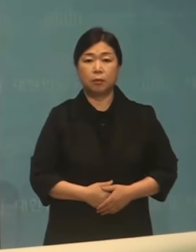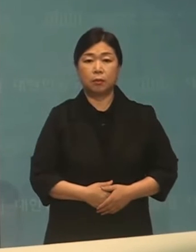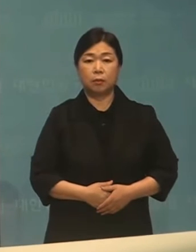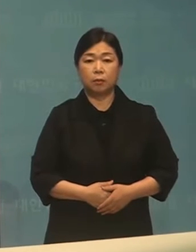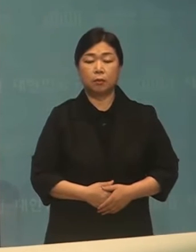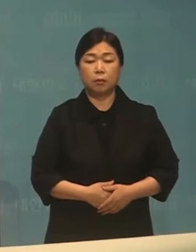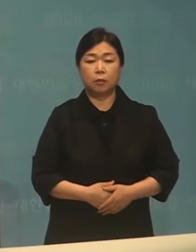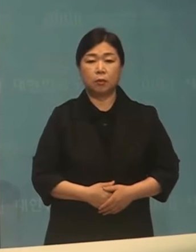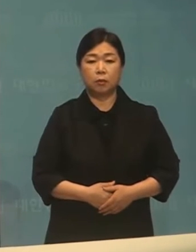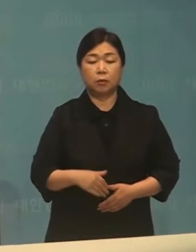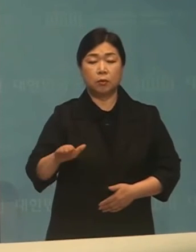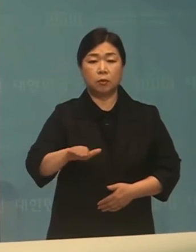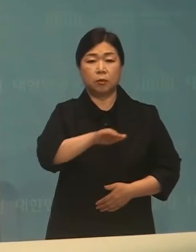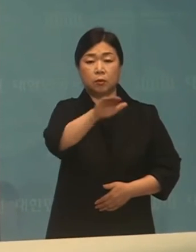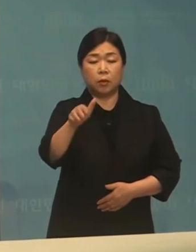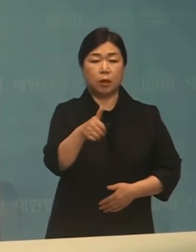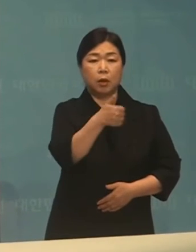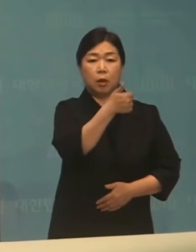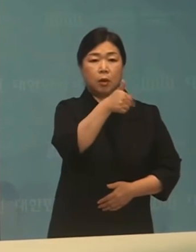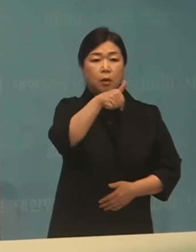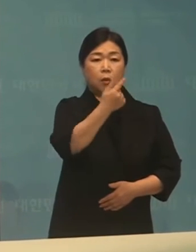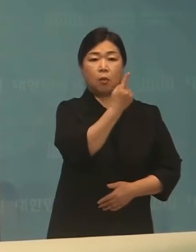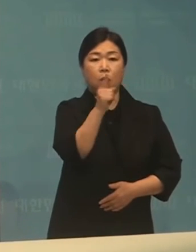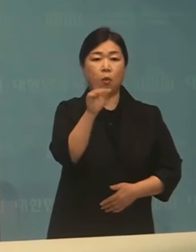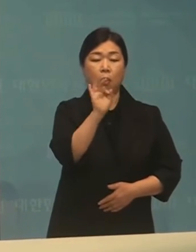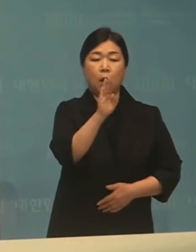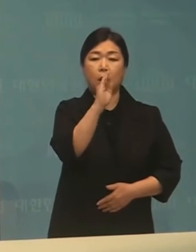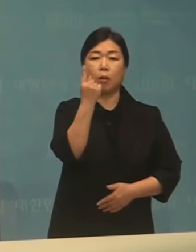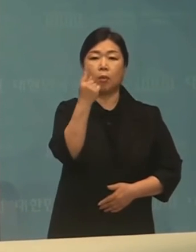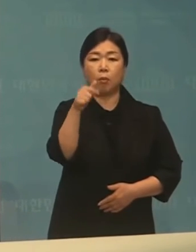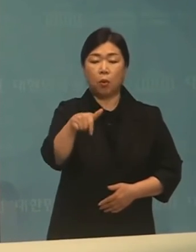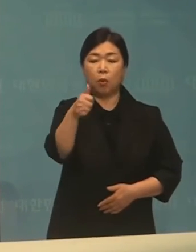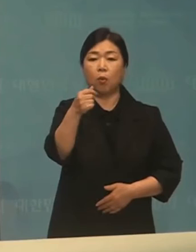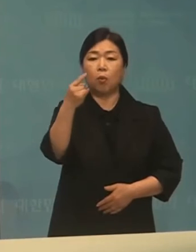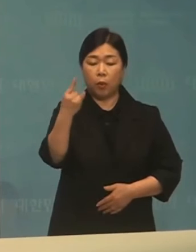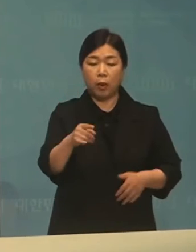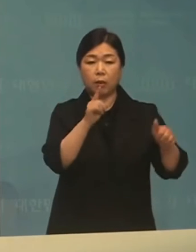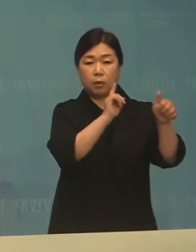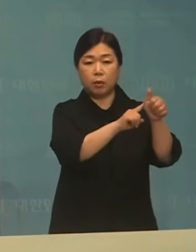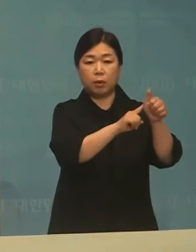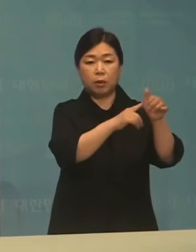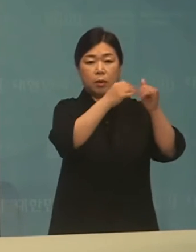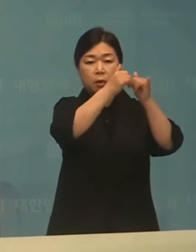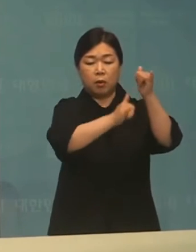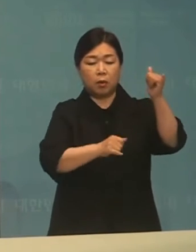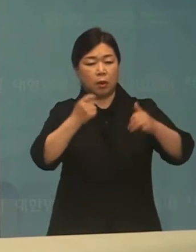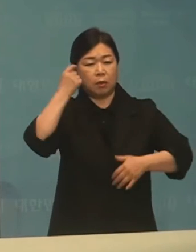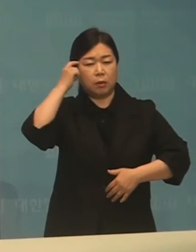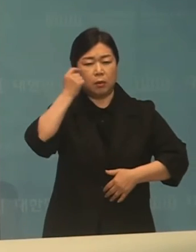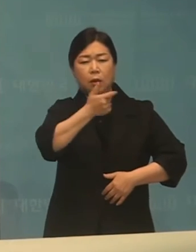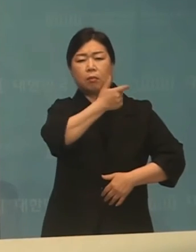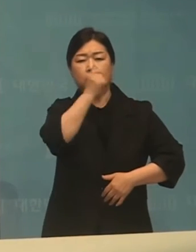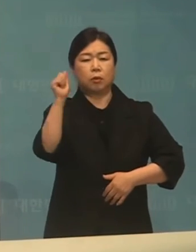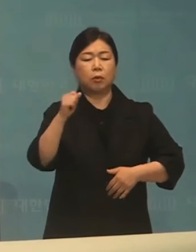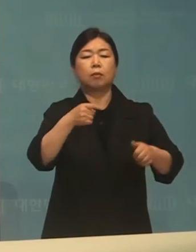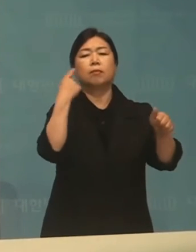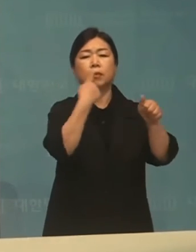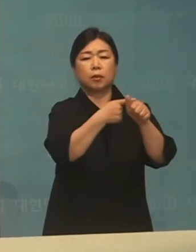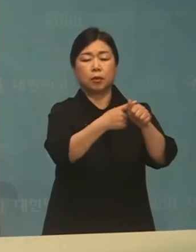우리 광복회는 그 의원에 대해서 역사의식이 결여라고 공개적으로